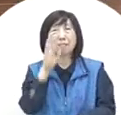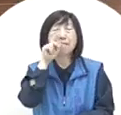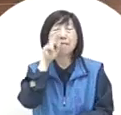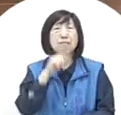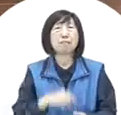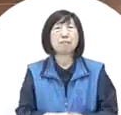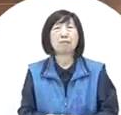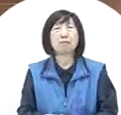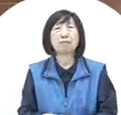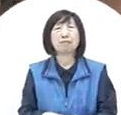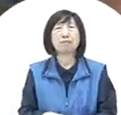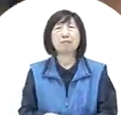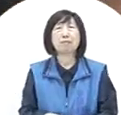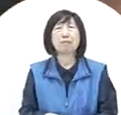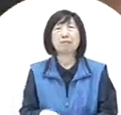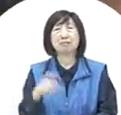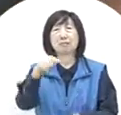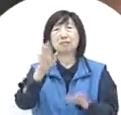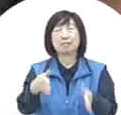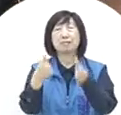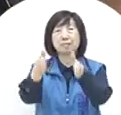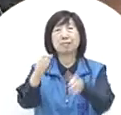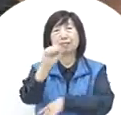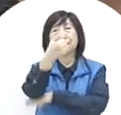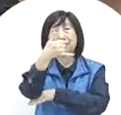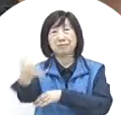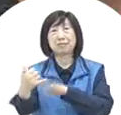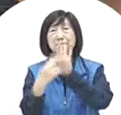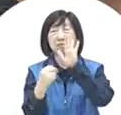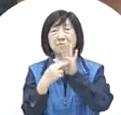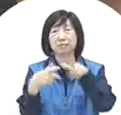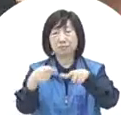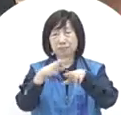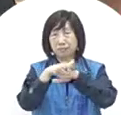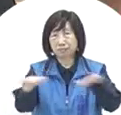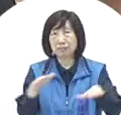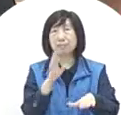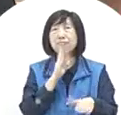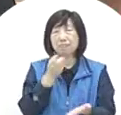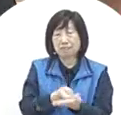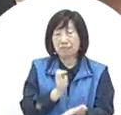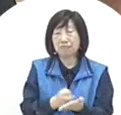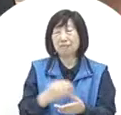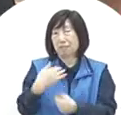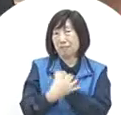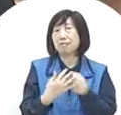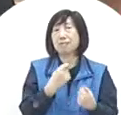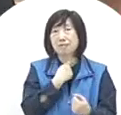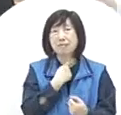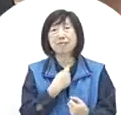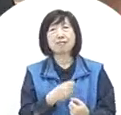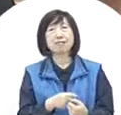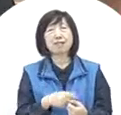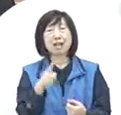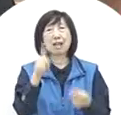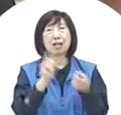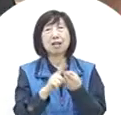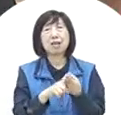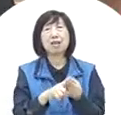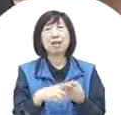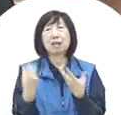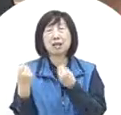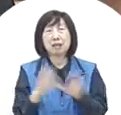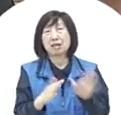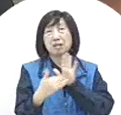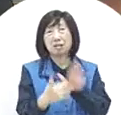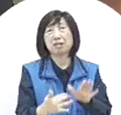样子，我特别跟议员说明，公安。我们要严格的去做好把关，最好事情不要发生。 没办法避免吗？